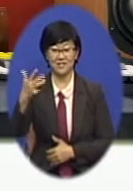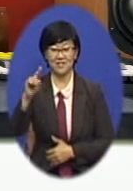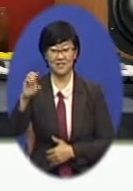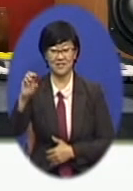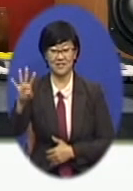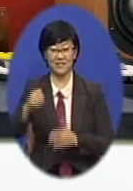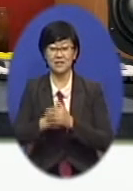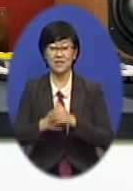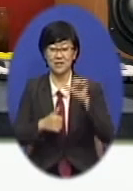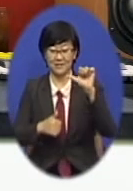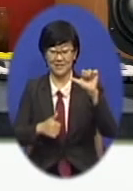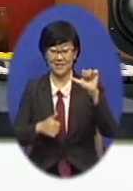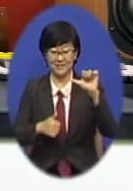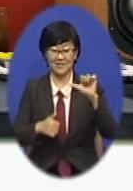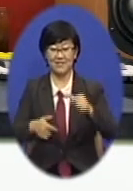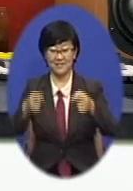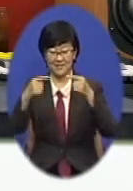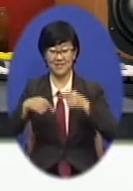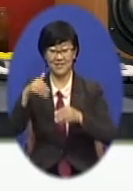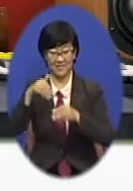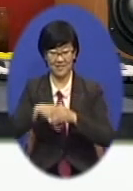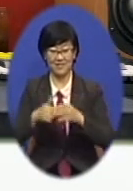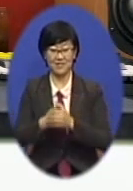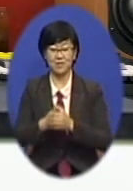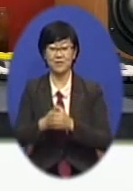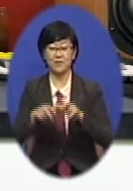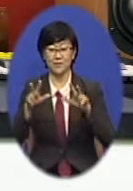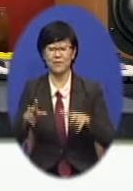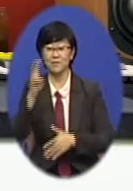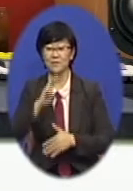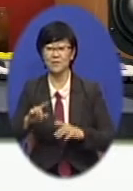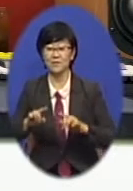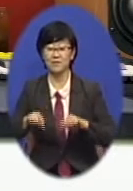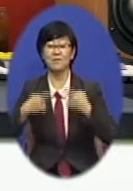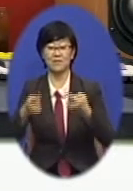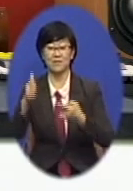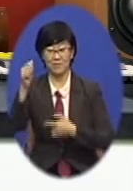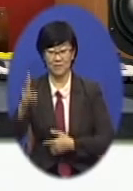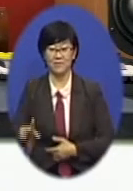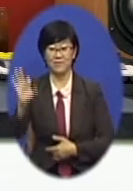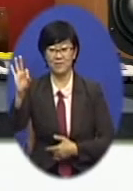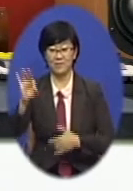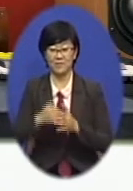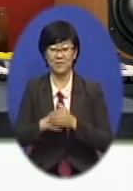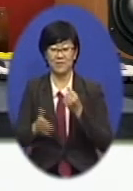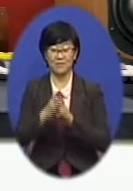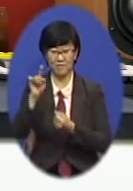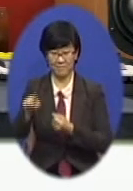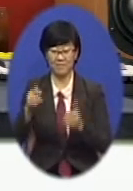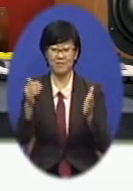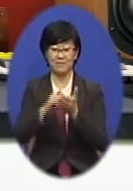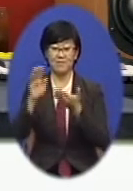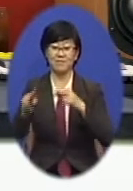060-608-1004 5번 시청자 심사에 들어오셔서 지금 노래하실 분은 자 10번입니다. 10번을